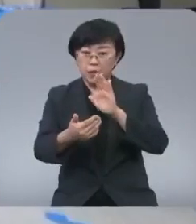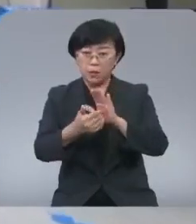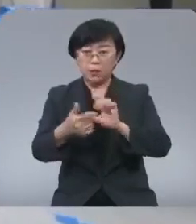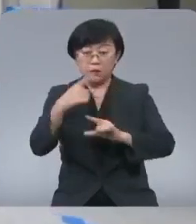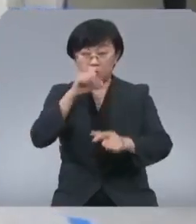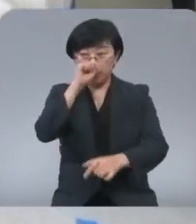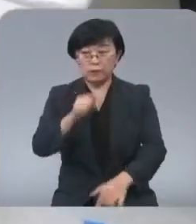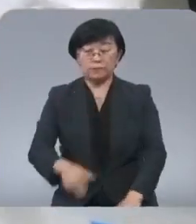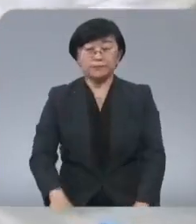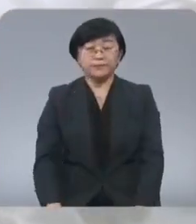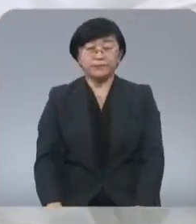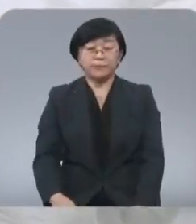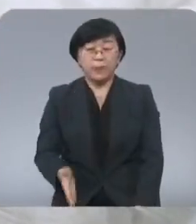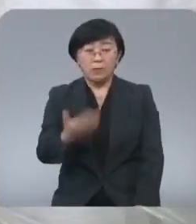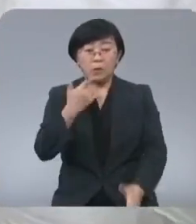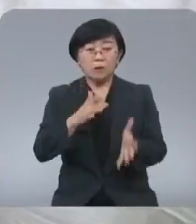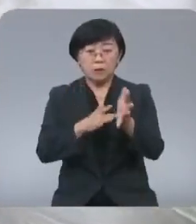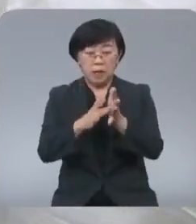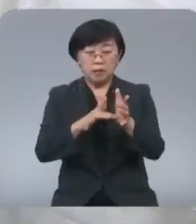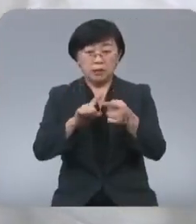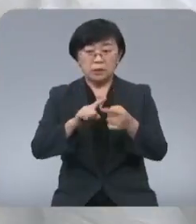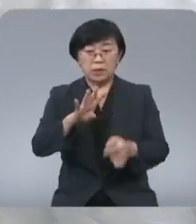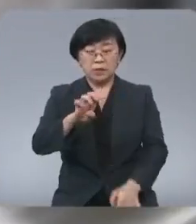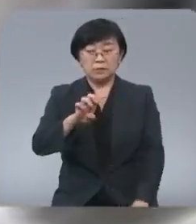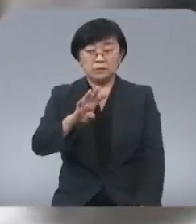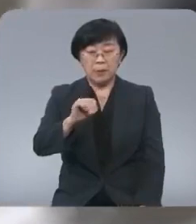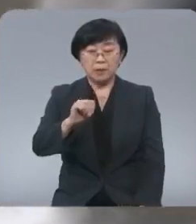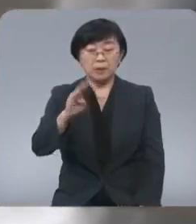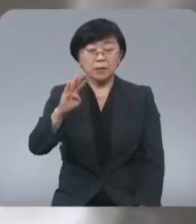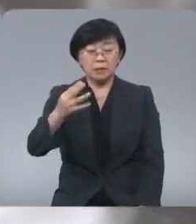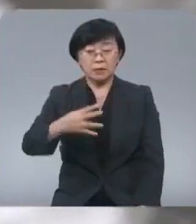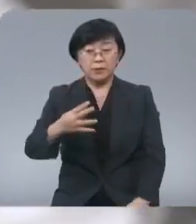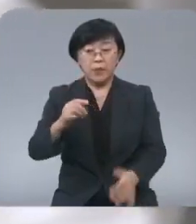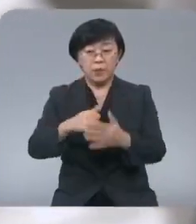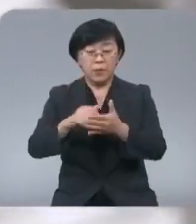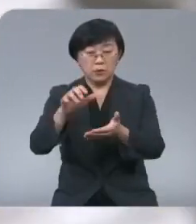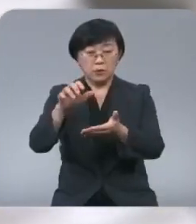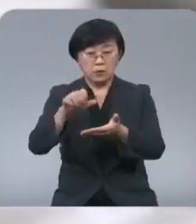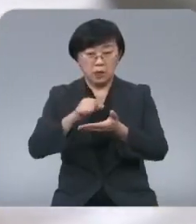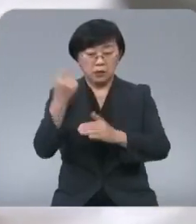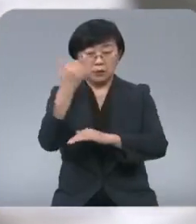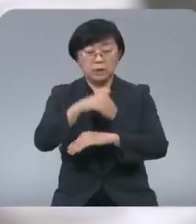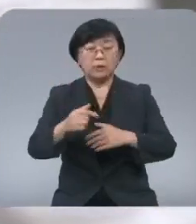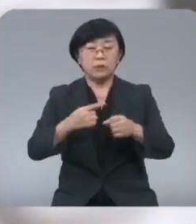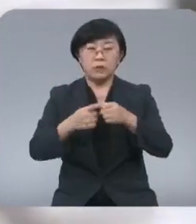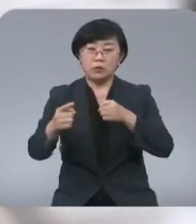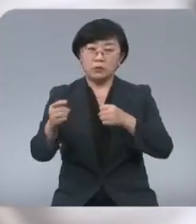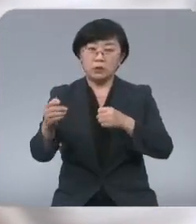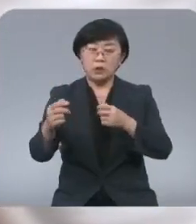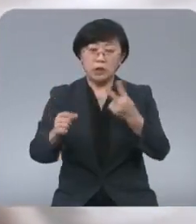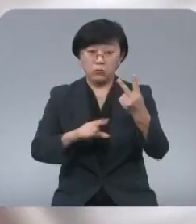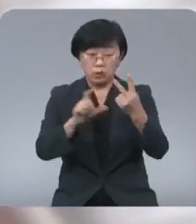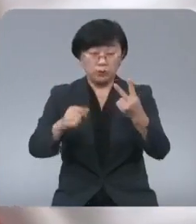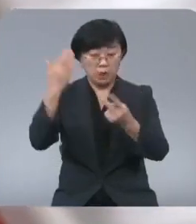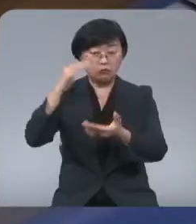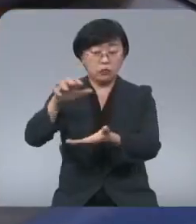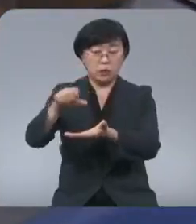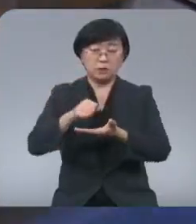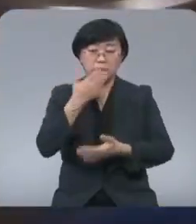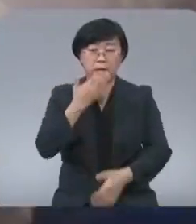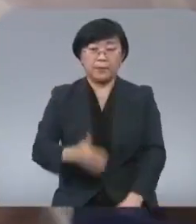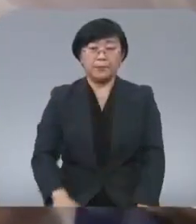좋아져요. 먹는 치료제는 40만 4천 명분을 확보할 계획인데 내년 2월부터 국내에 도입될 예정입니다.